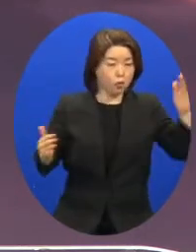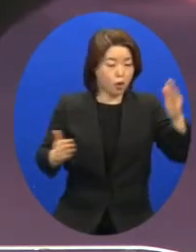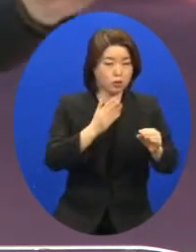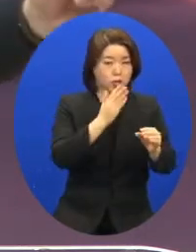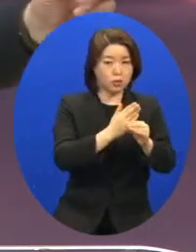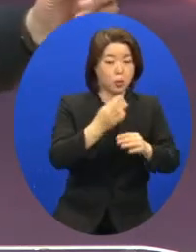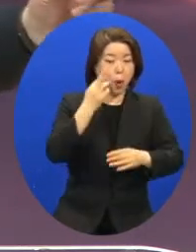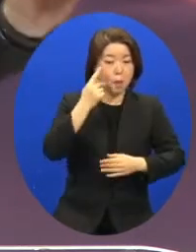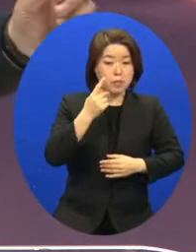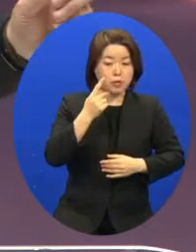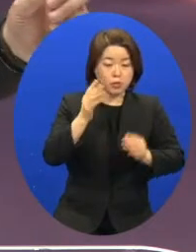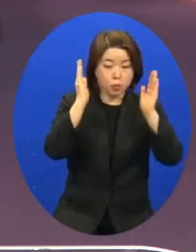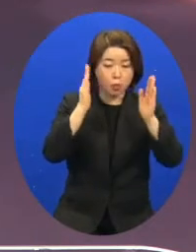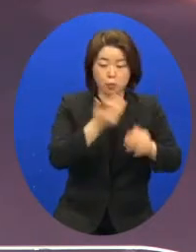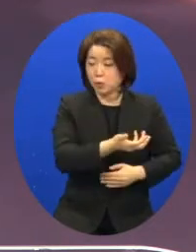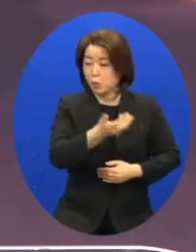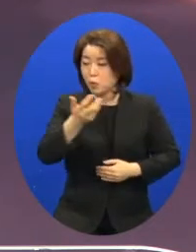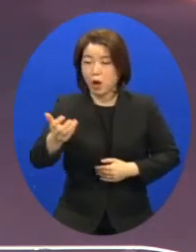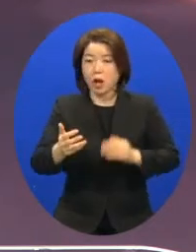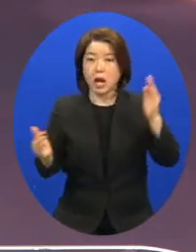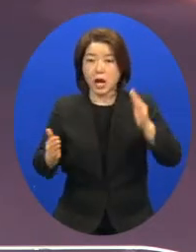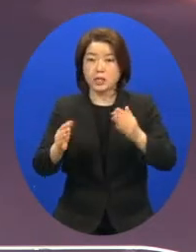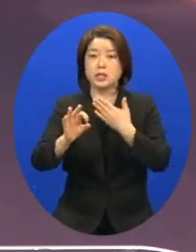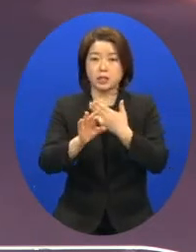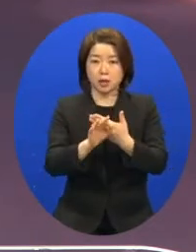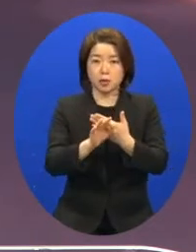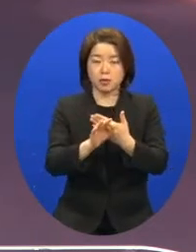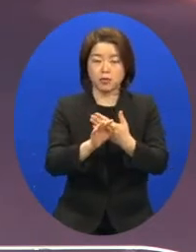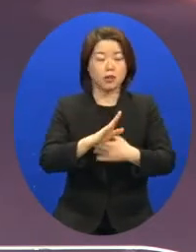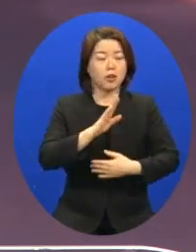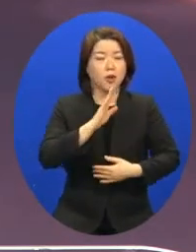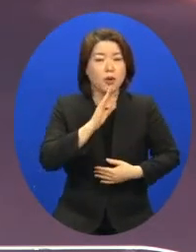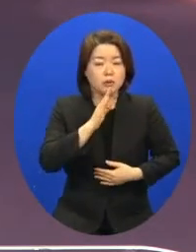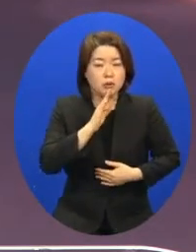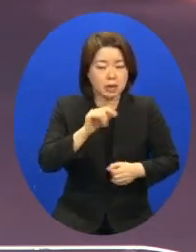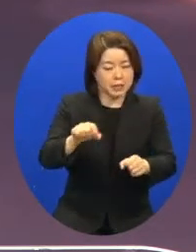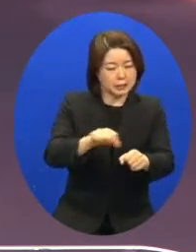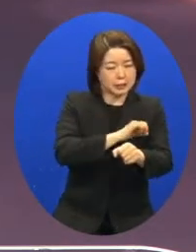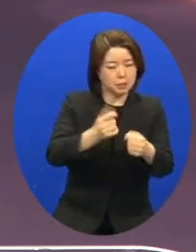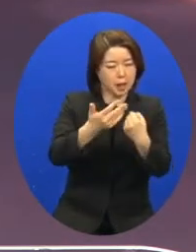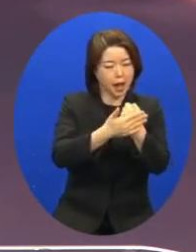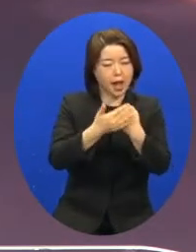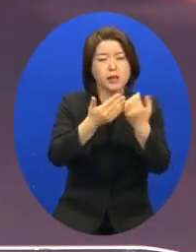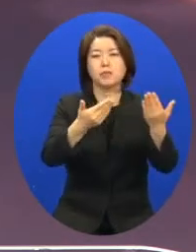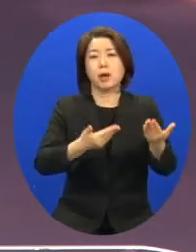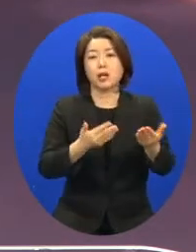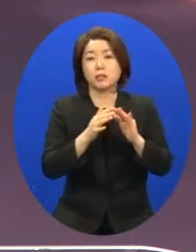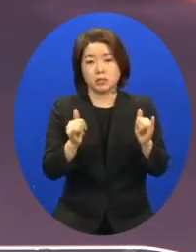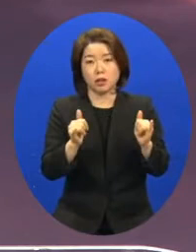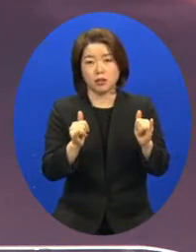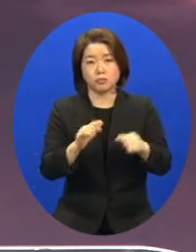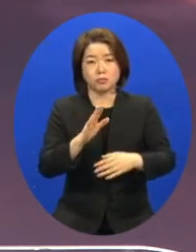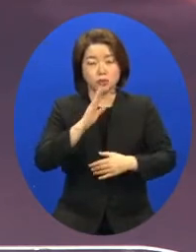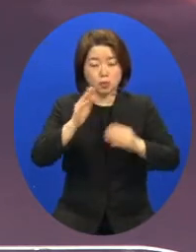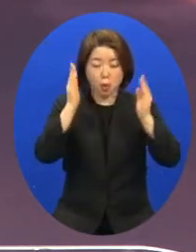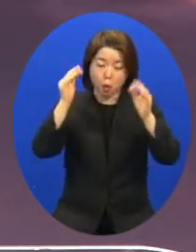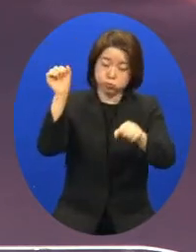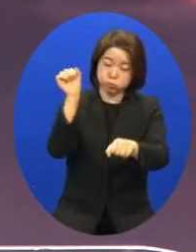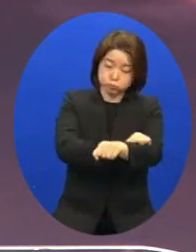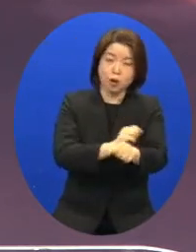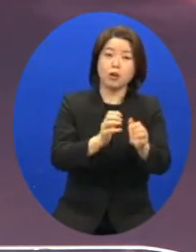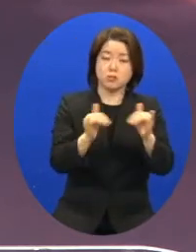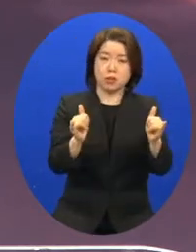미국에 유학을 갈 수 있는 학생이면 그때 당시에 정말 특별한 혜택을 받은 사람, 정말 공부 잘하는